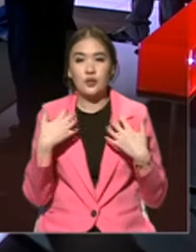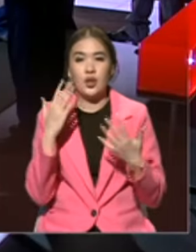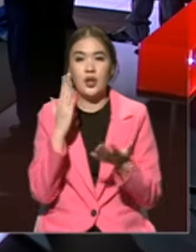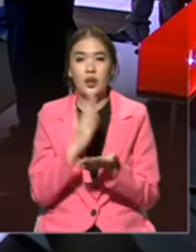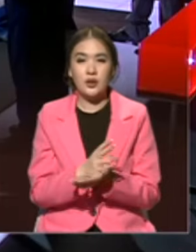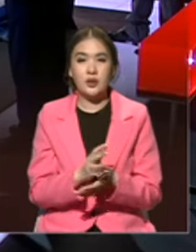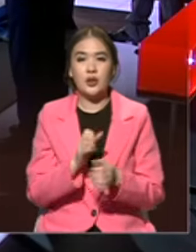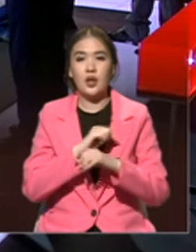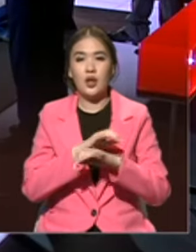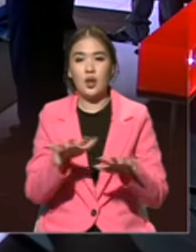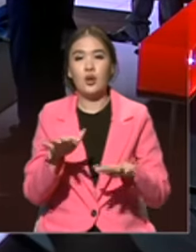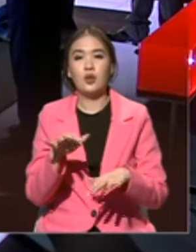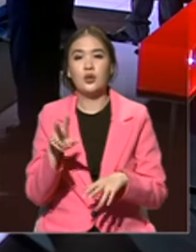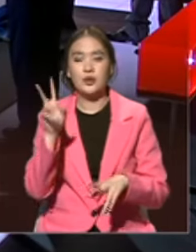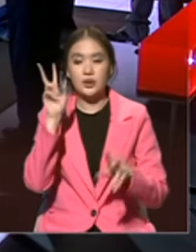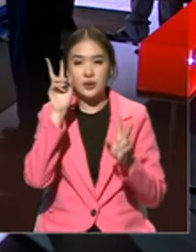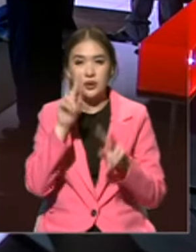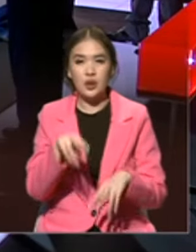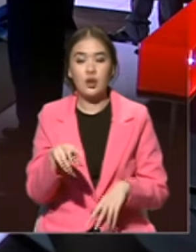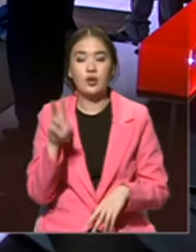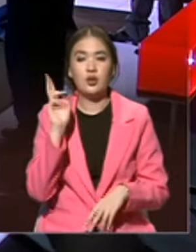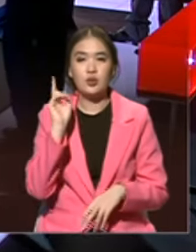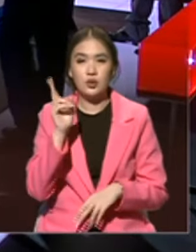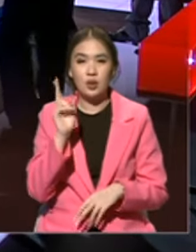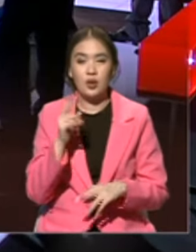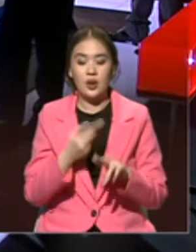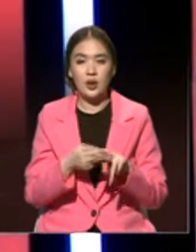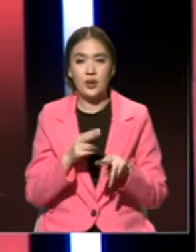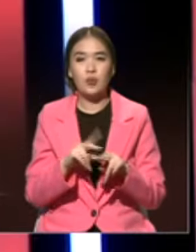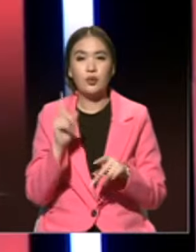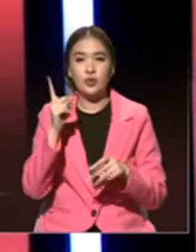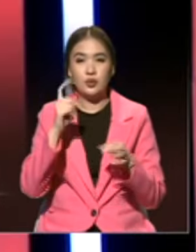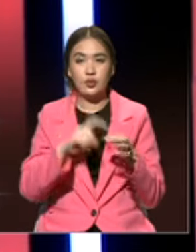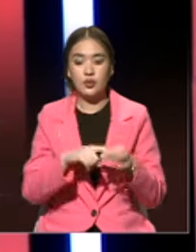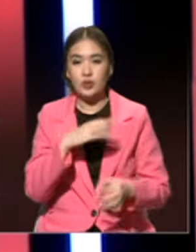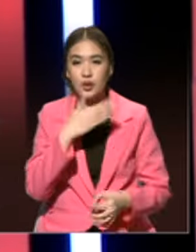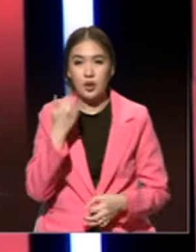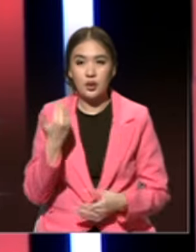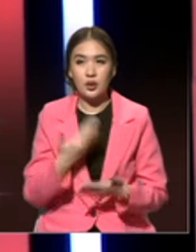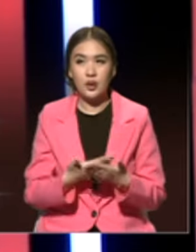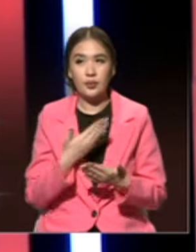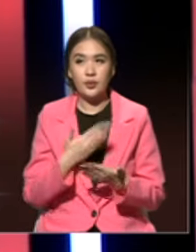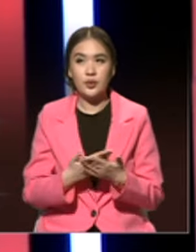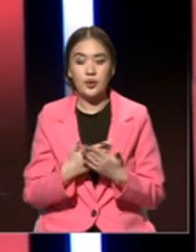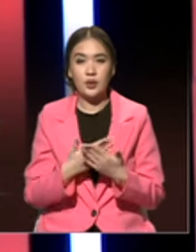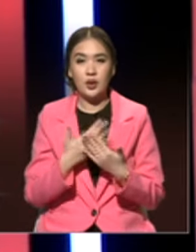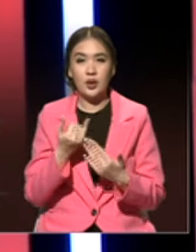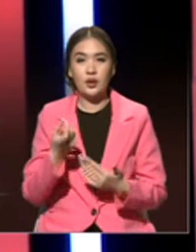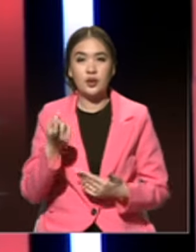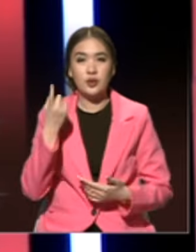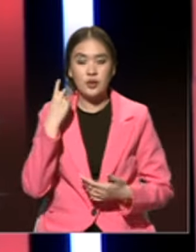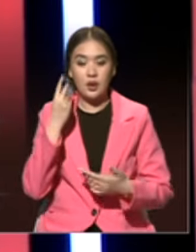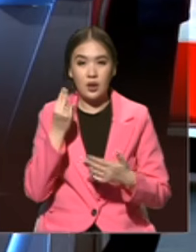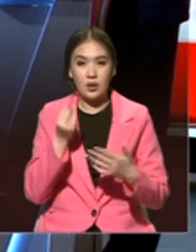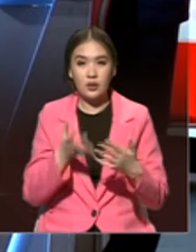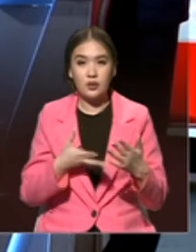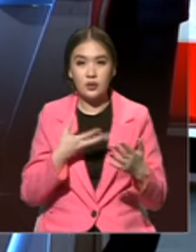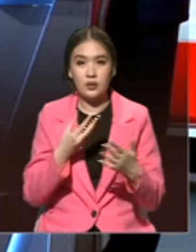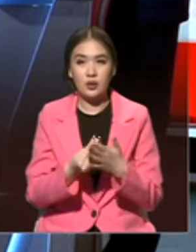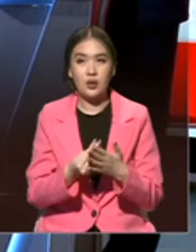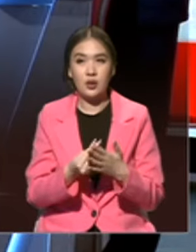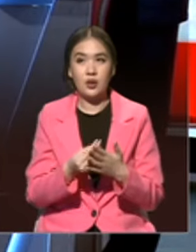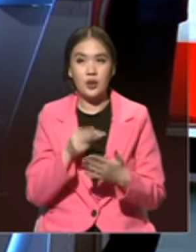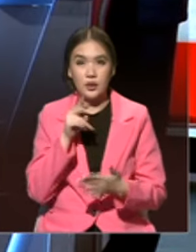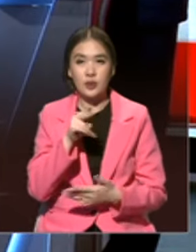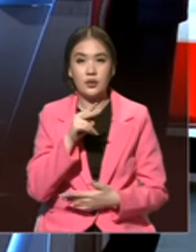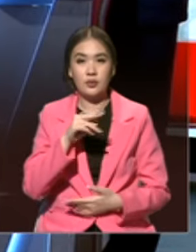жайылып жүрген білмейтін кім? Неге тіркемейді енді? Біз мысалға сырға ақылы ғой бізде қазір, сырған тағу